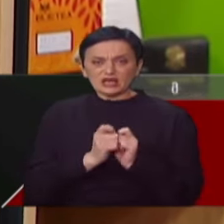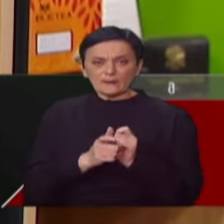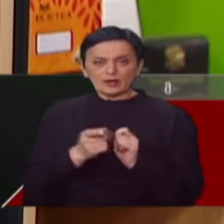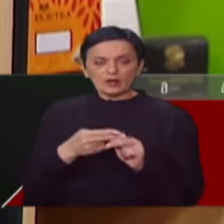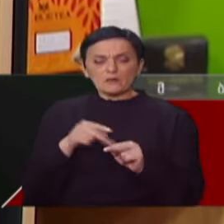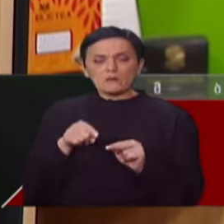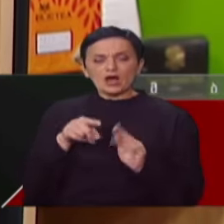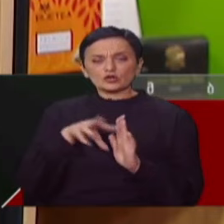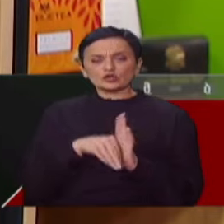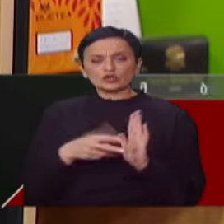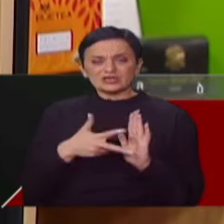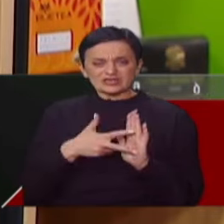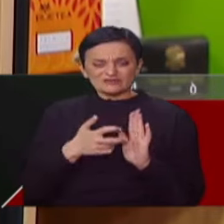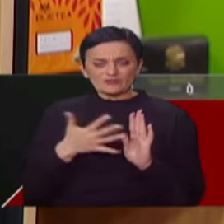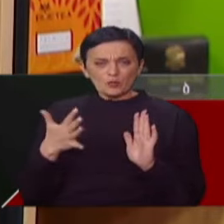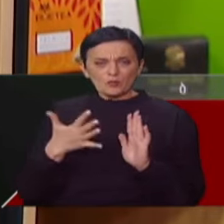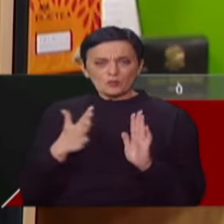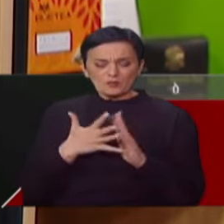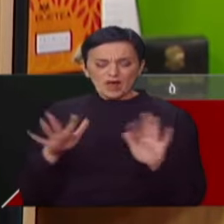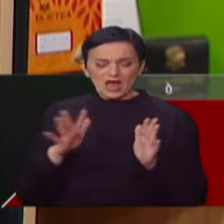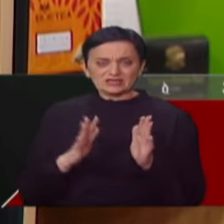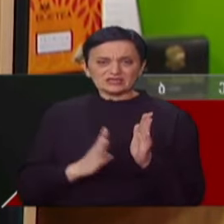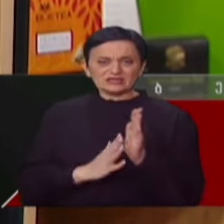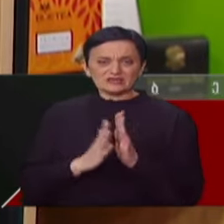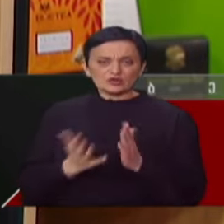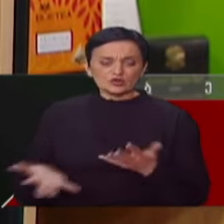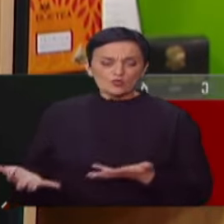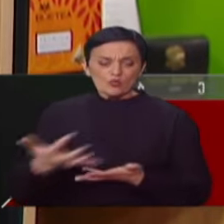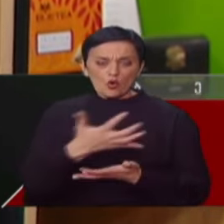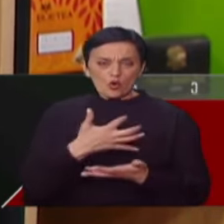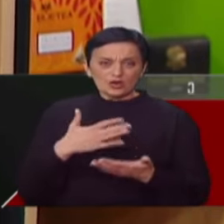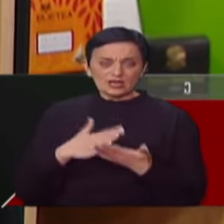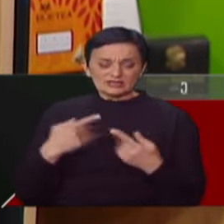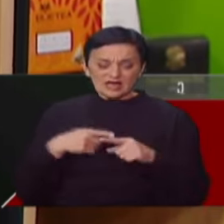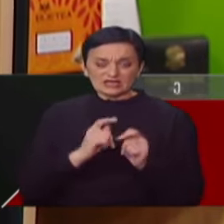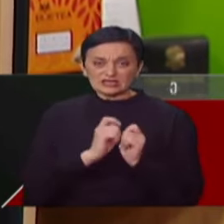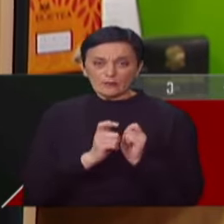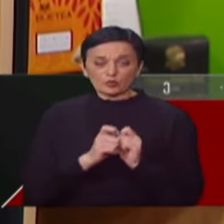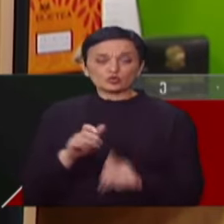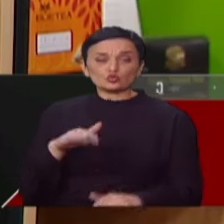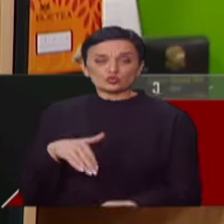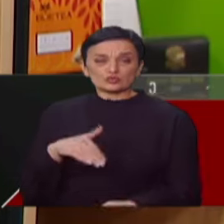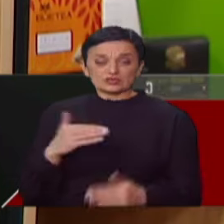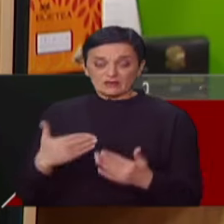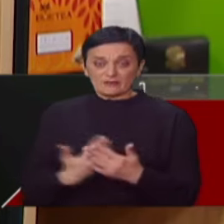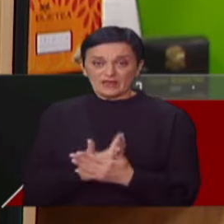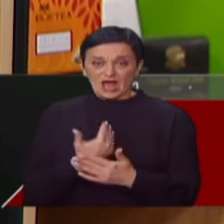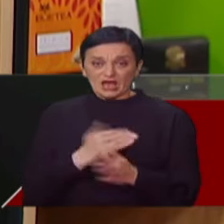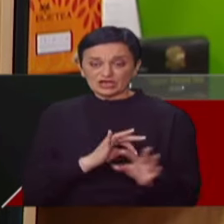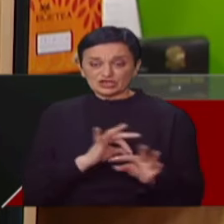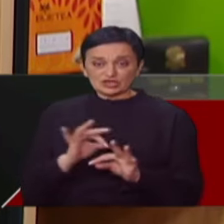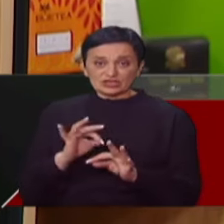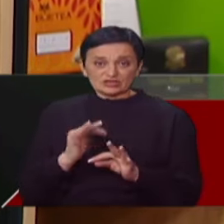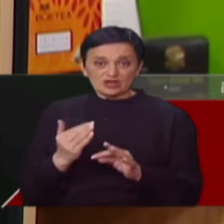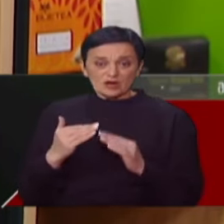შორის 800 ერთეულზე მეტი მოსავლის ამღები ტექნიკა არის დაფინანსებული, თუმცა ახალი ინტენსიური